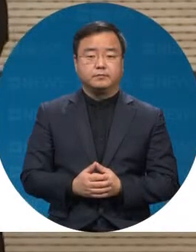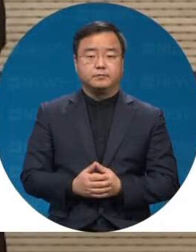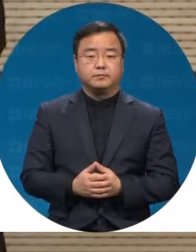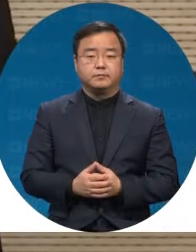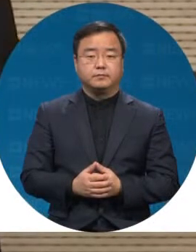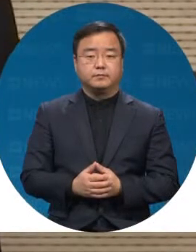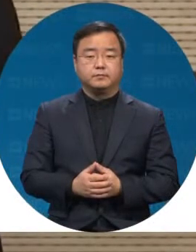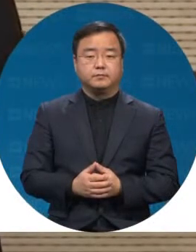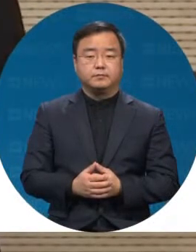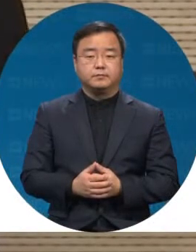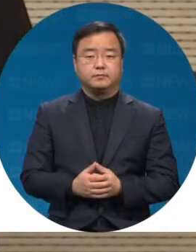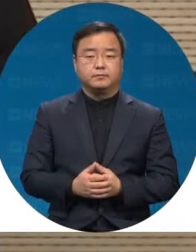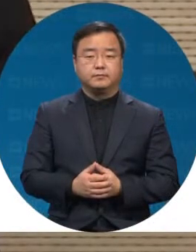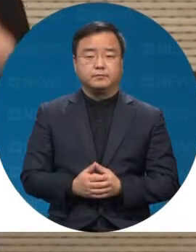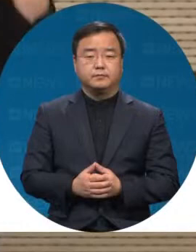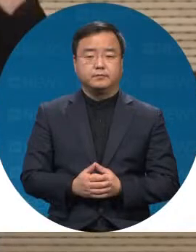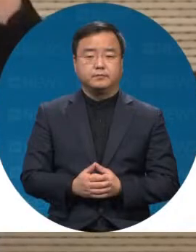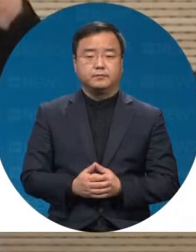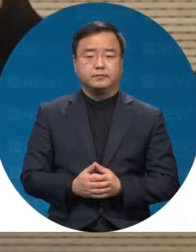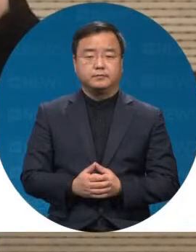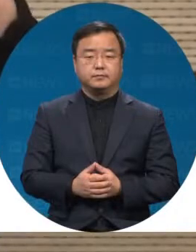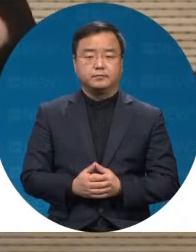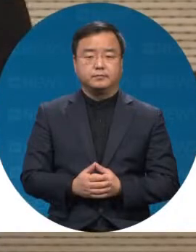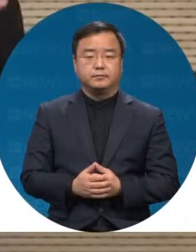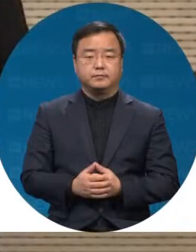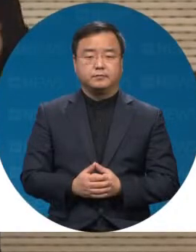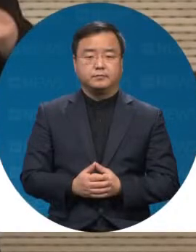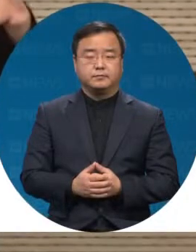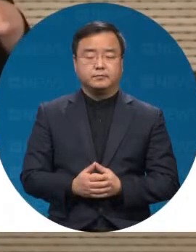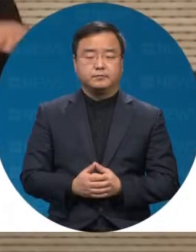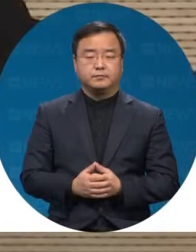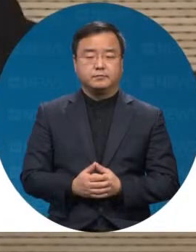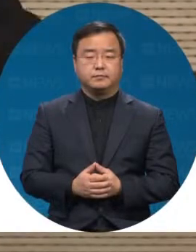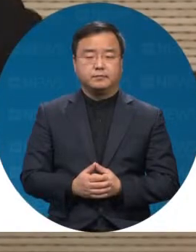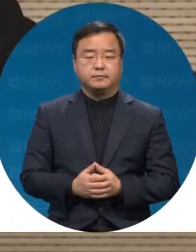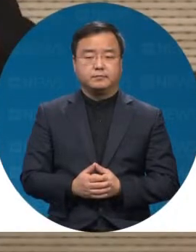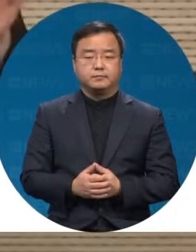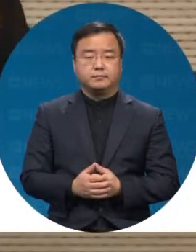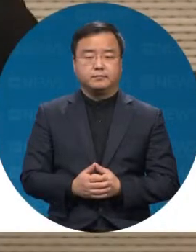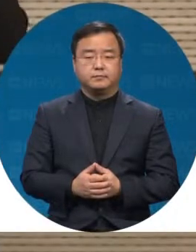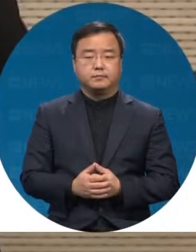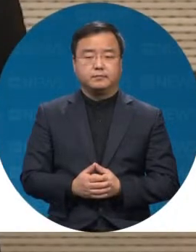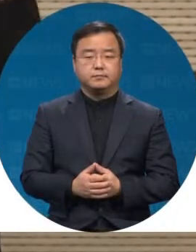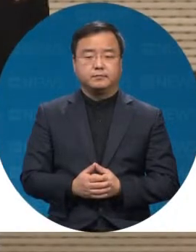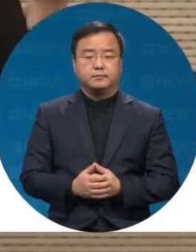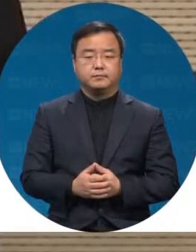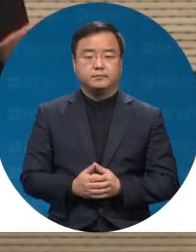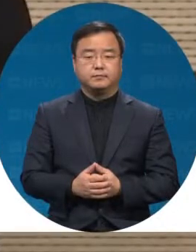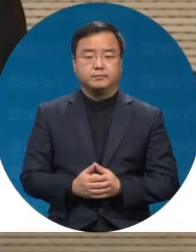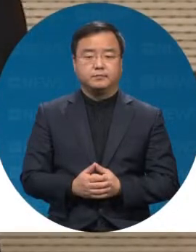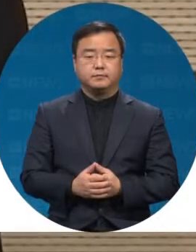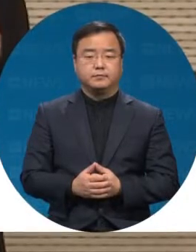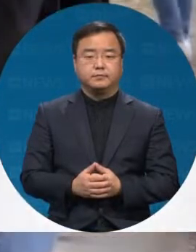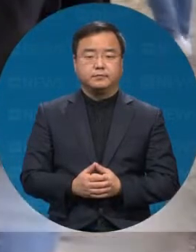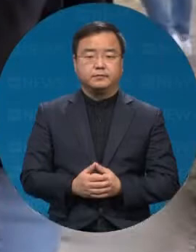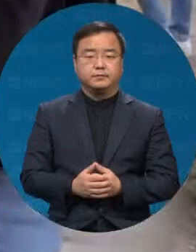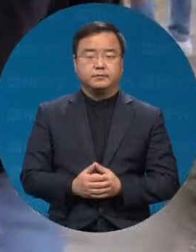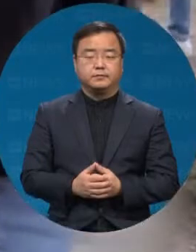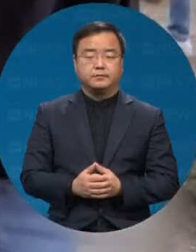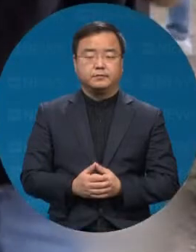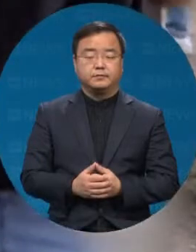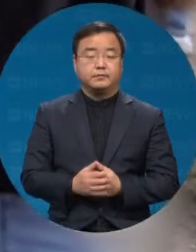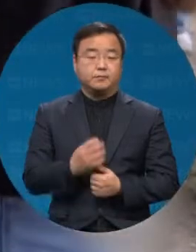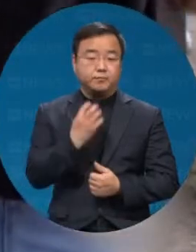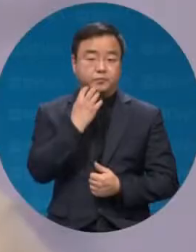부분들은 질병관리청에서 관련 전문가들과 함께 평가하여 그 결과를 알려드리는 것이 더 적합할 것 같습니다.